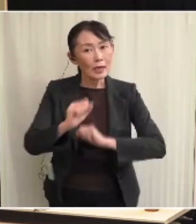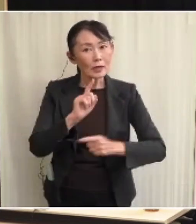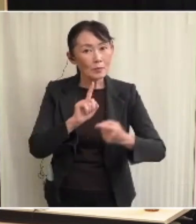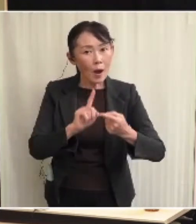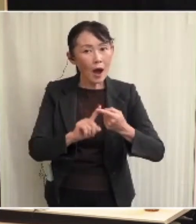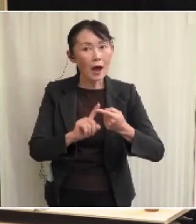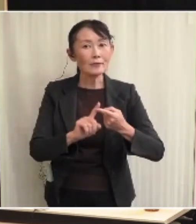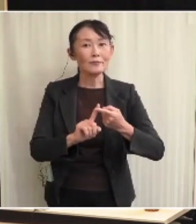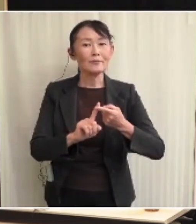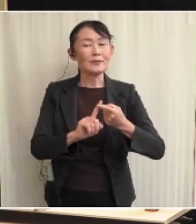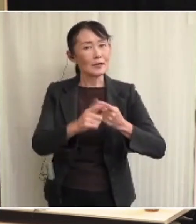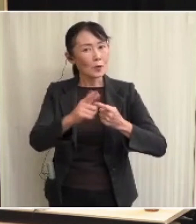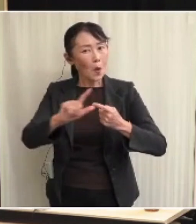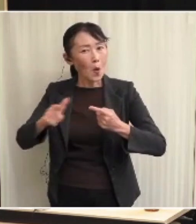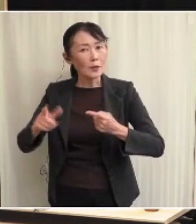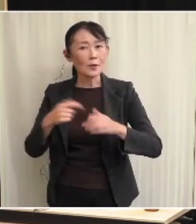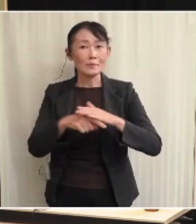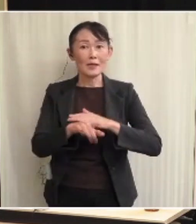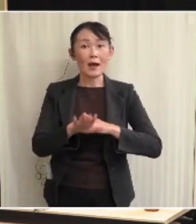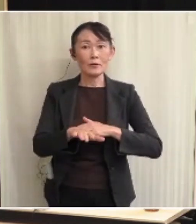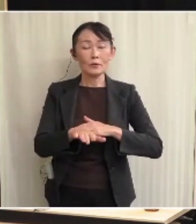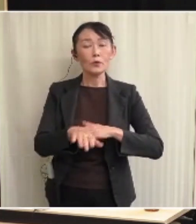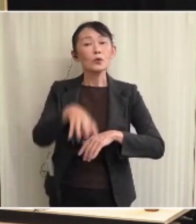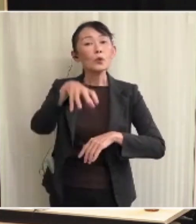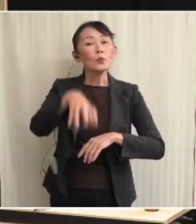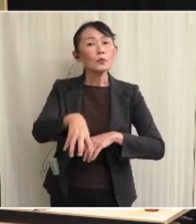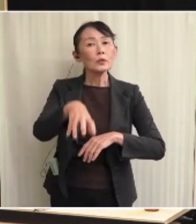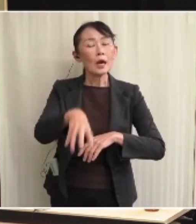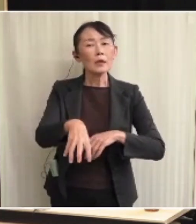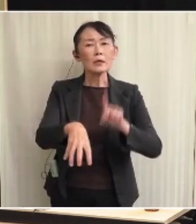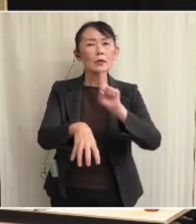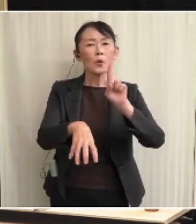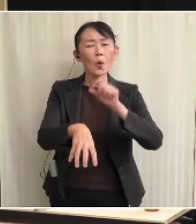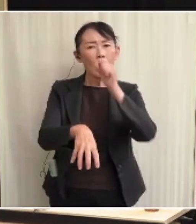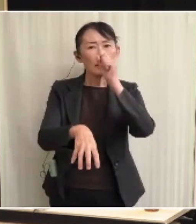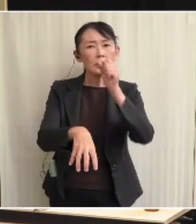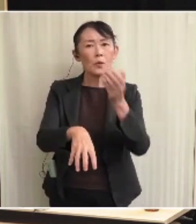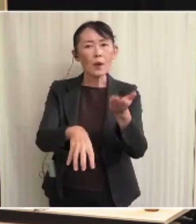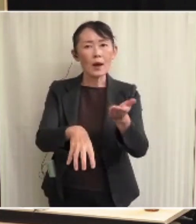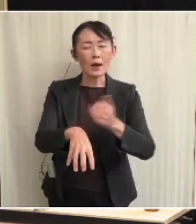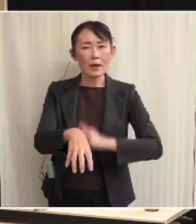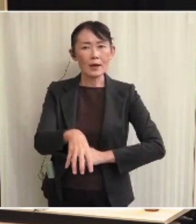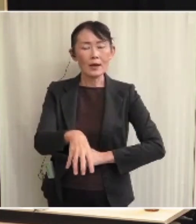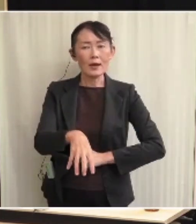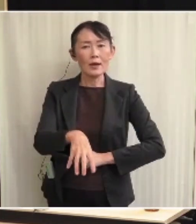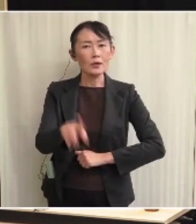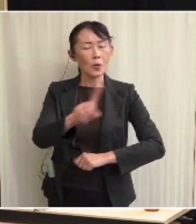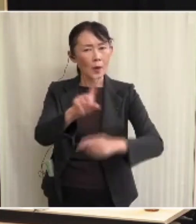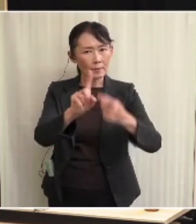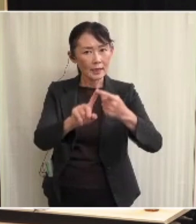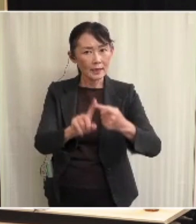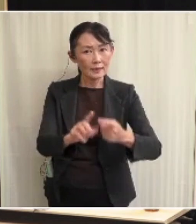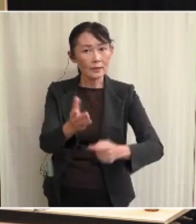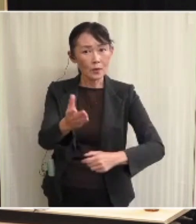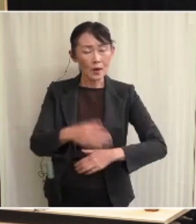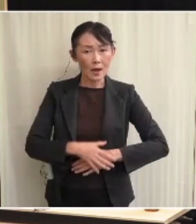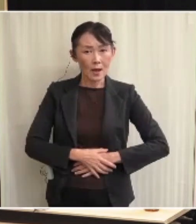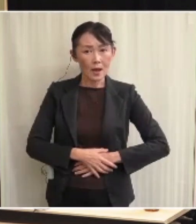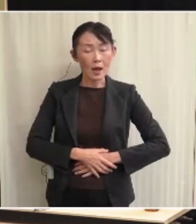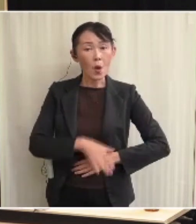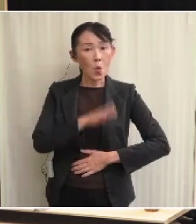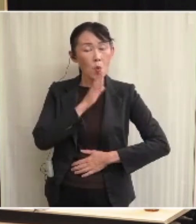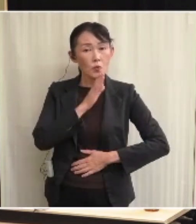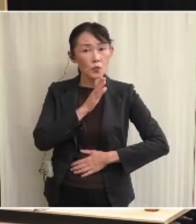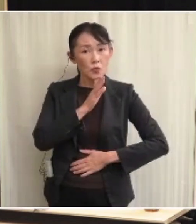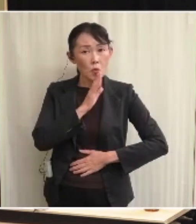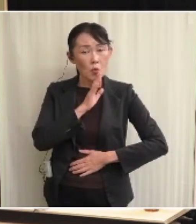でその舞台として、どんなところがふさわしいかというと、これすごく難しいんですけど、リアルにあるところと